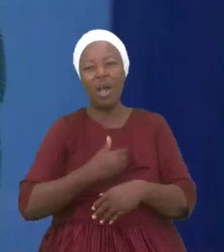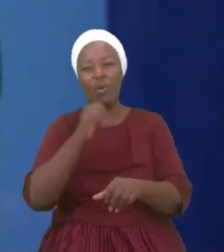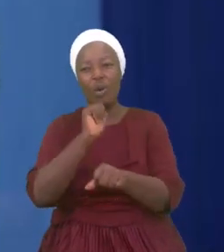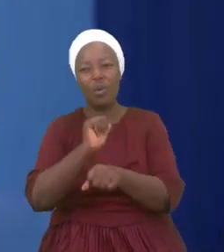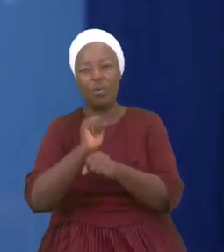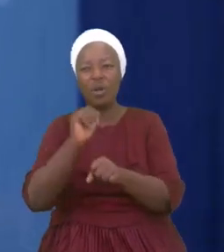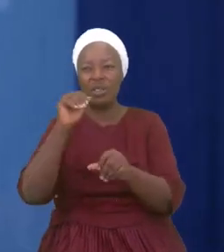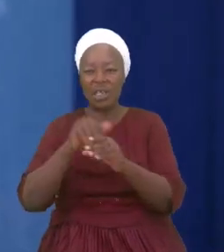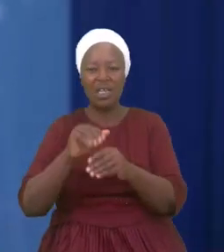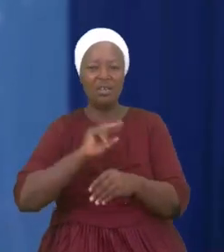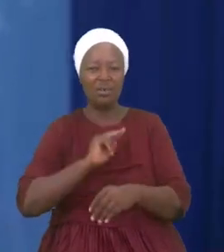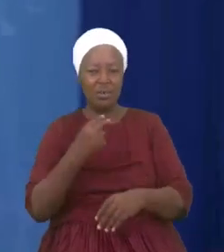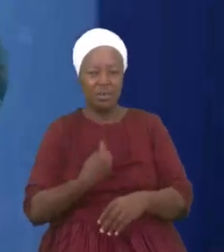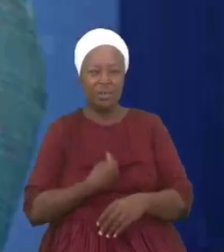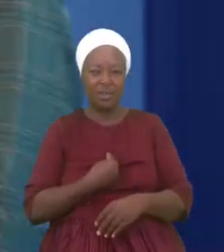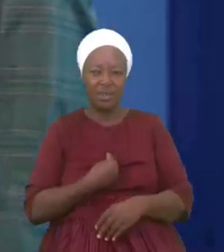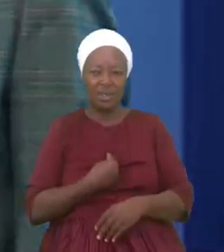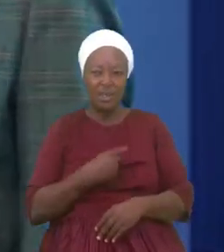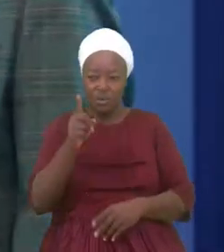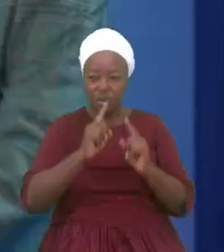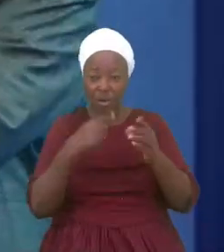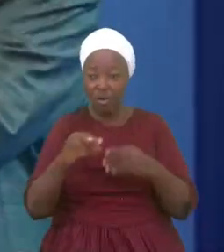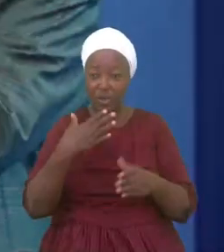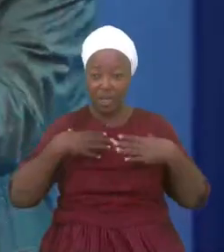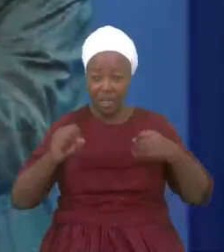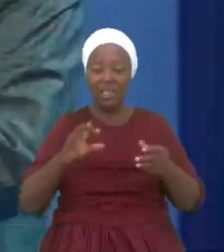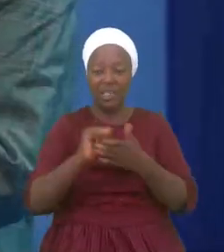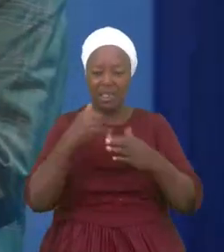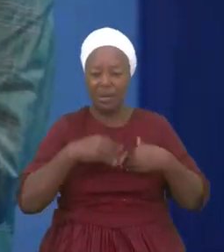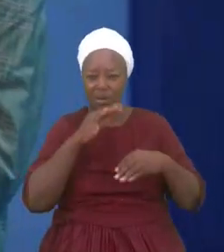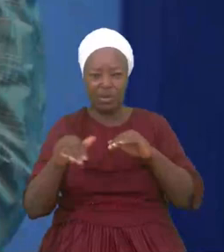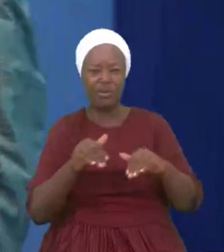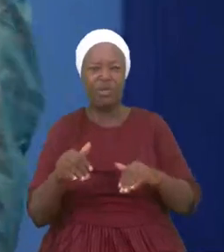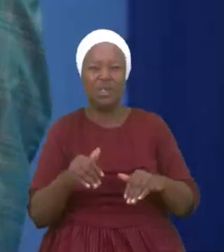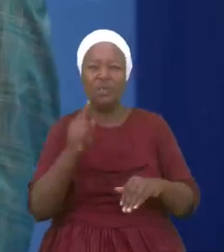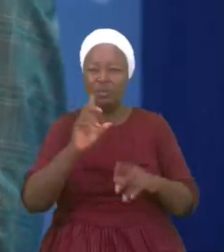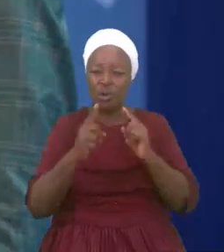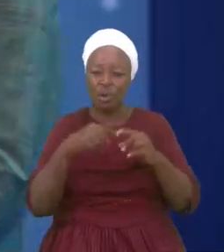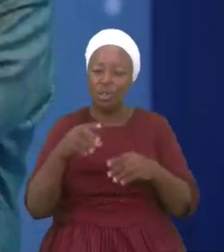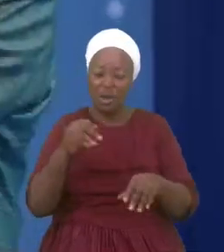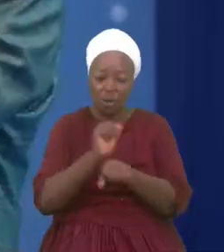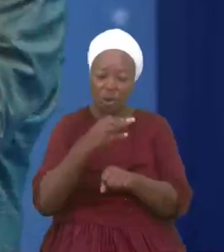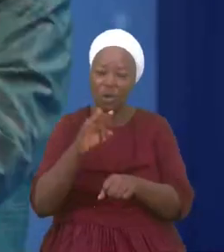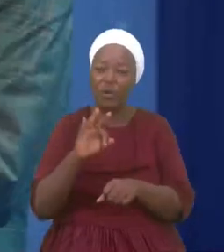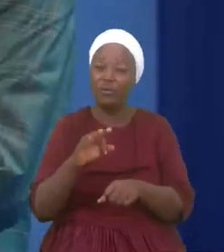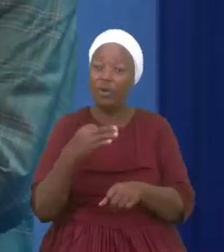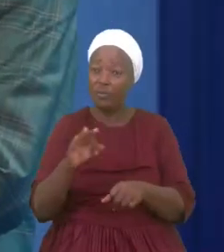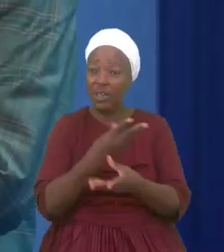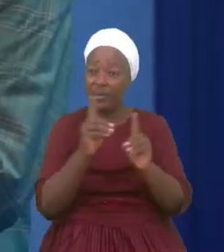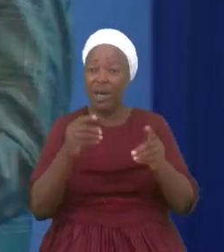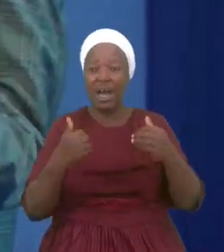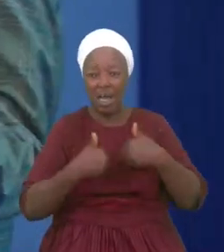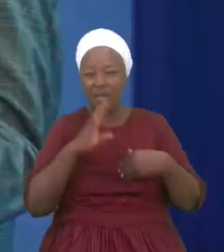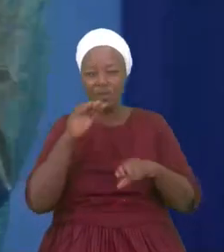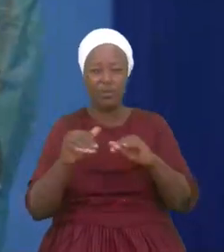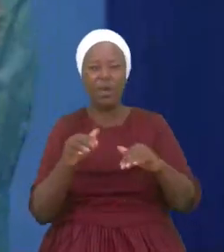tout ce que tu nous faisons c'est toi qui l'accomplit pour nous l'oeuvre de guérison c'est